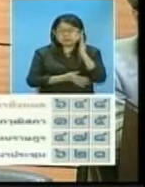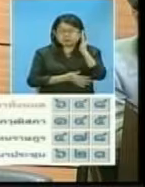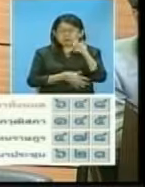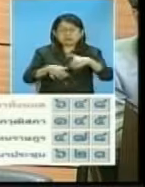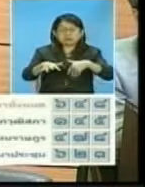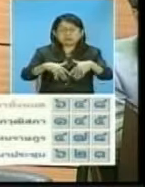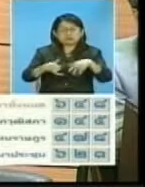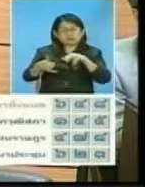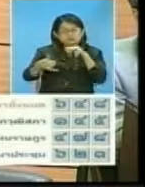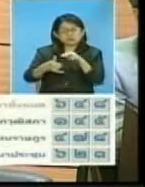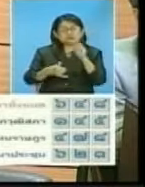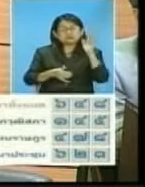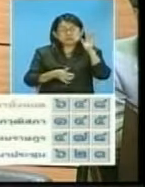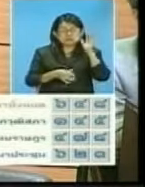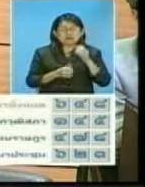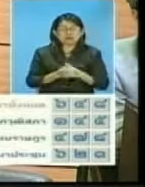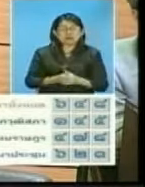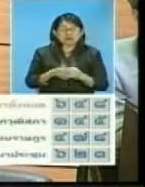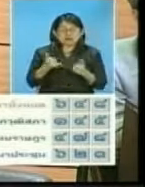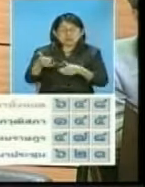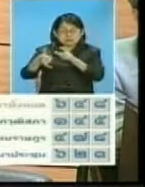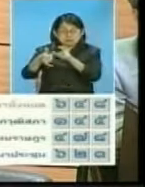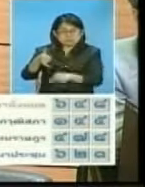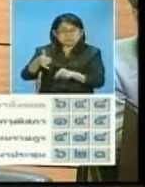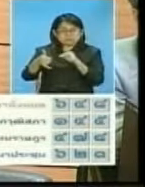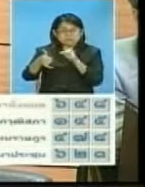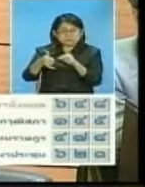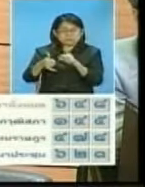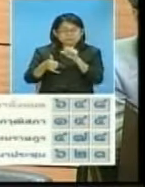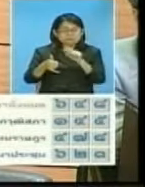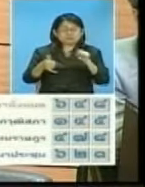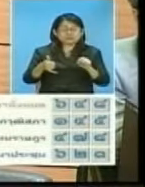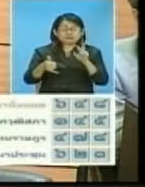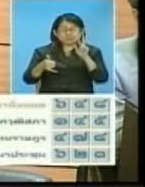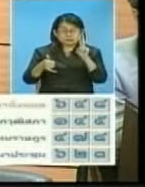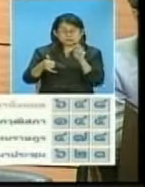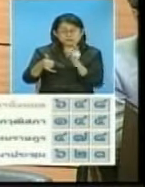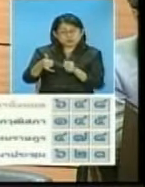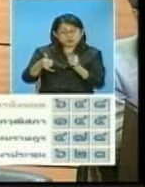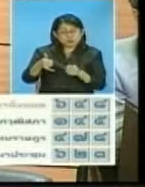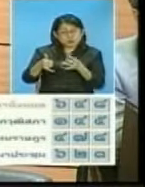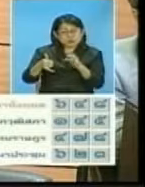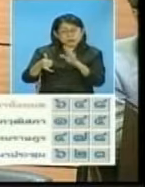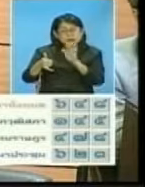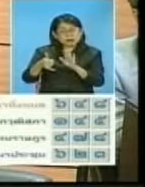นดคุณสมบัติของสมาชิกสสลที่จะเกิดขึ้นนั้นเนี่ยพ